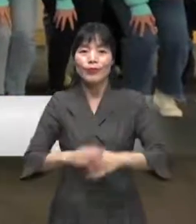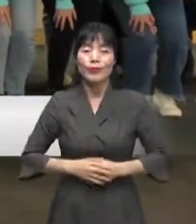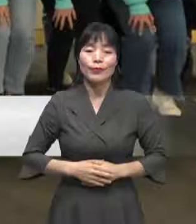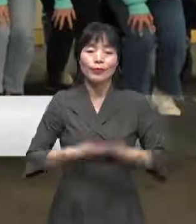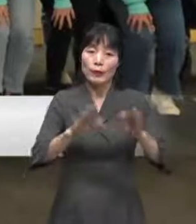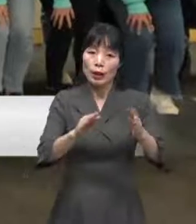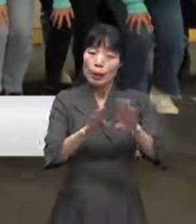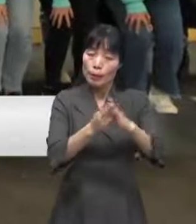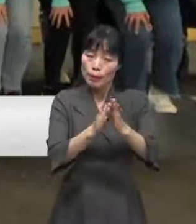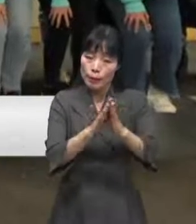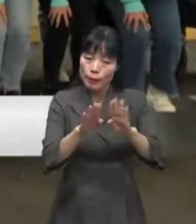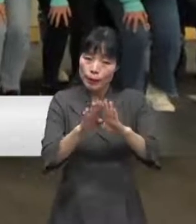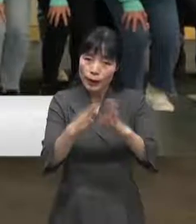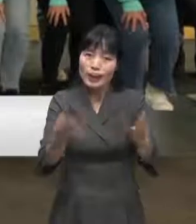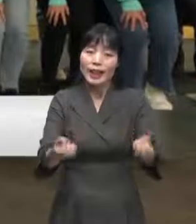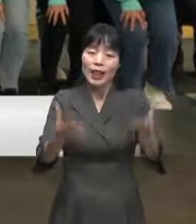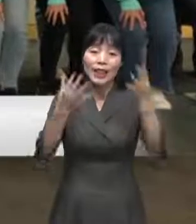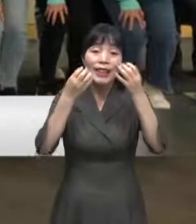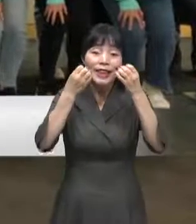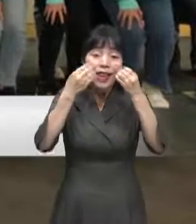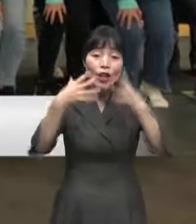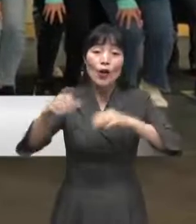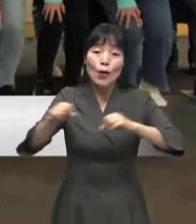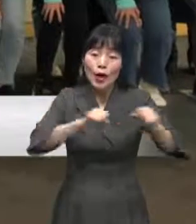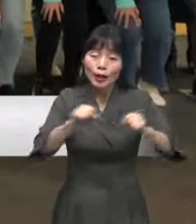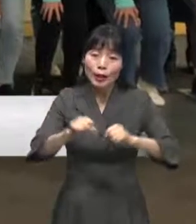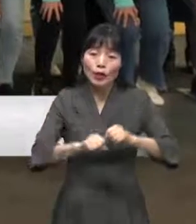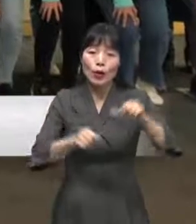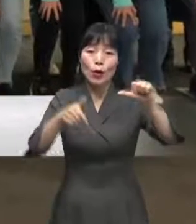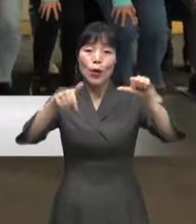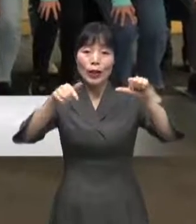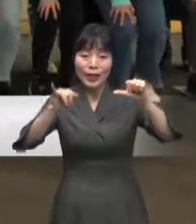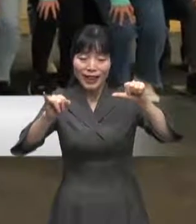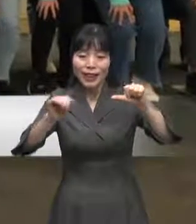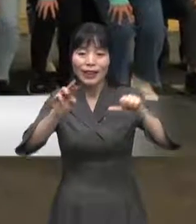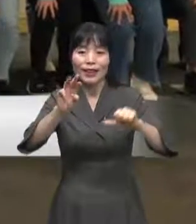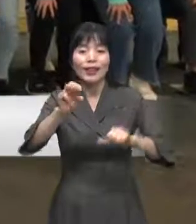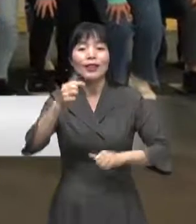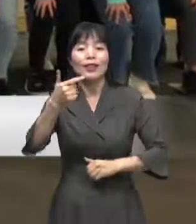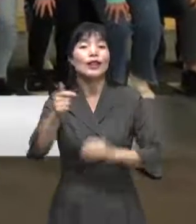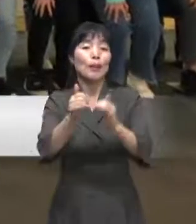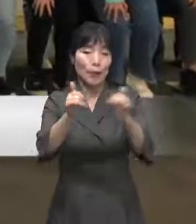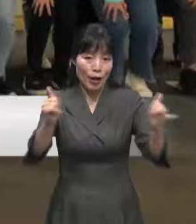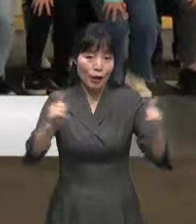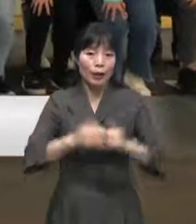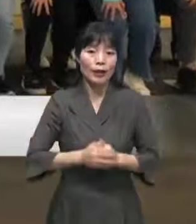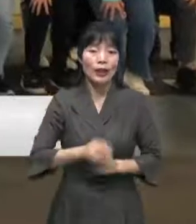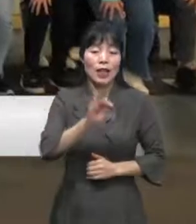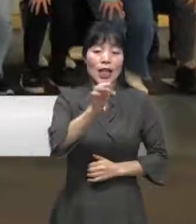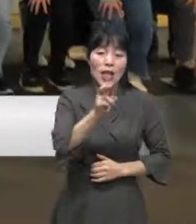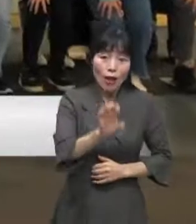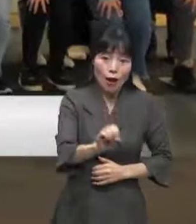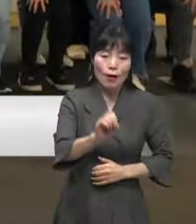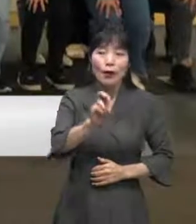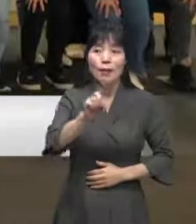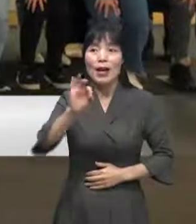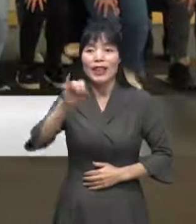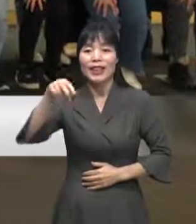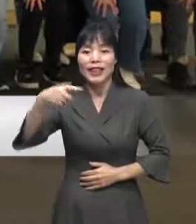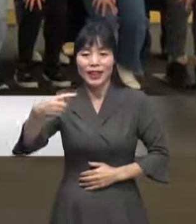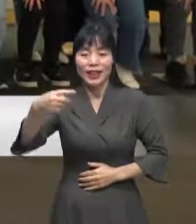이번 발대식은 새롭게 활동할 36명의 5 기생들의 계획 설명과 0 말 쓰리 더 사기 선 대화 의 대화